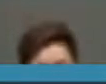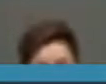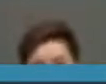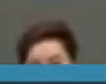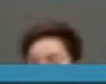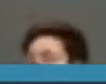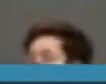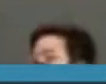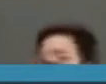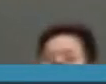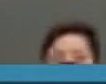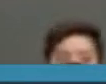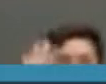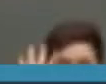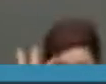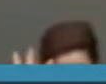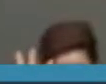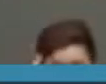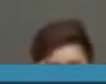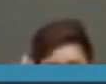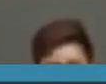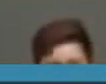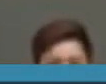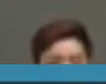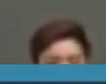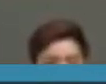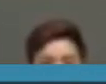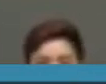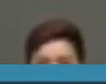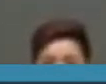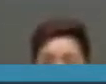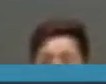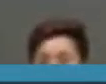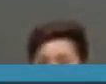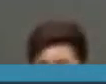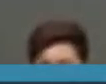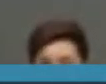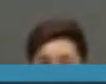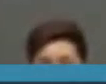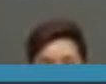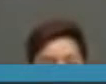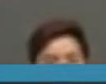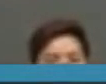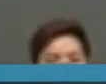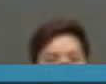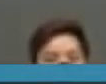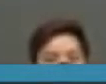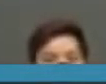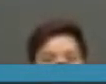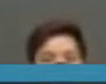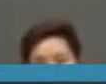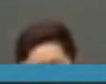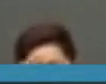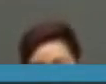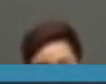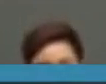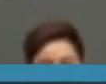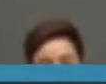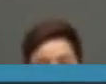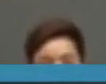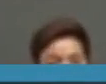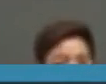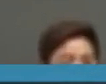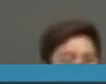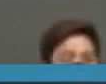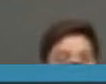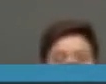339,192 กิโลกรัมคิดเป็นมูลค่าของกลางกว่า79ล้านบาทนอกจากนี้ยังเกี่ยวพันไปถึงเรื่องของการควบคุมโรคเพราะว่าโรคติดต่อ